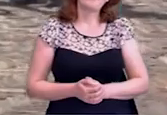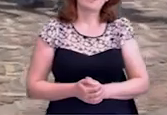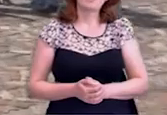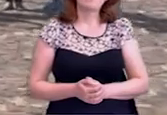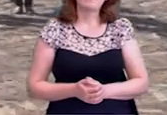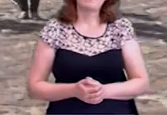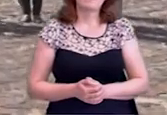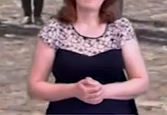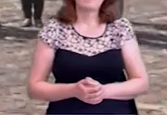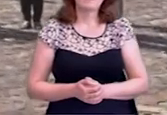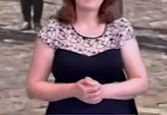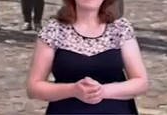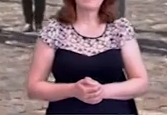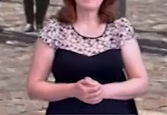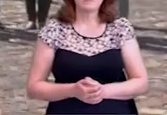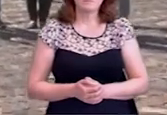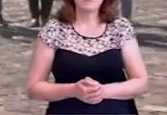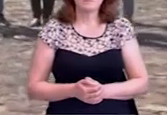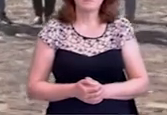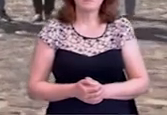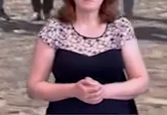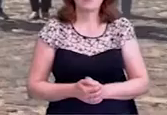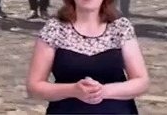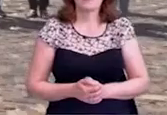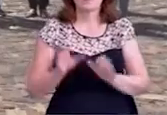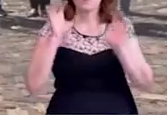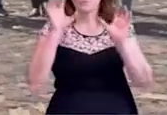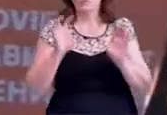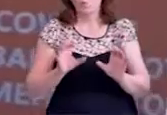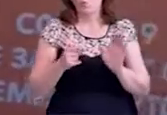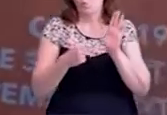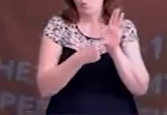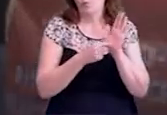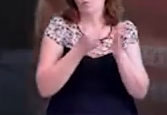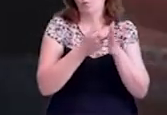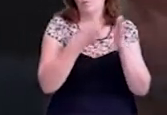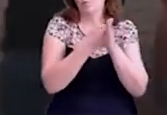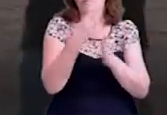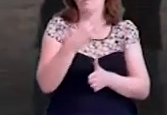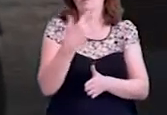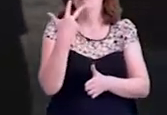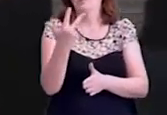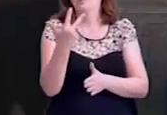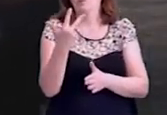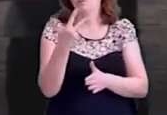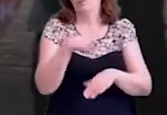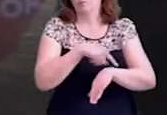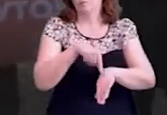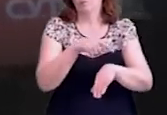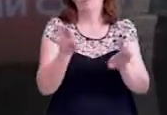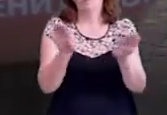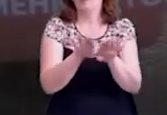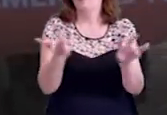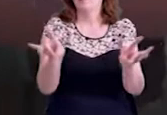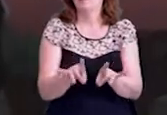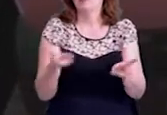Є запрету 23! Нет запрету 23! З таким гаслом вийшли на мітинг представники ресторанного